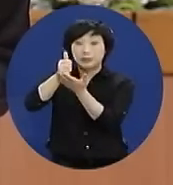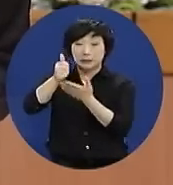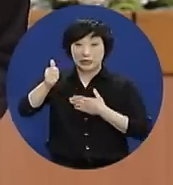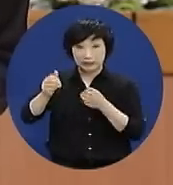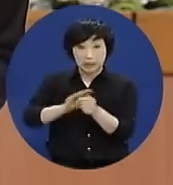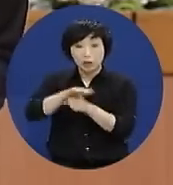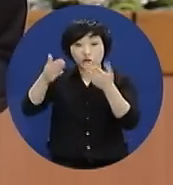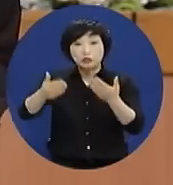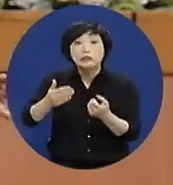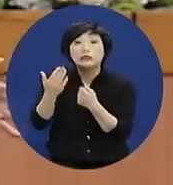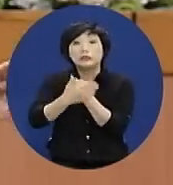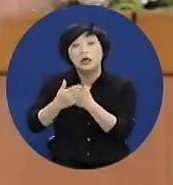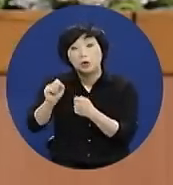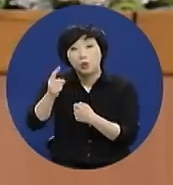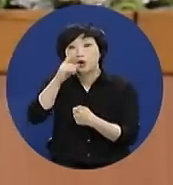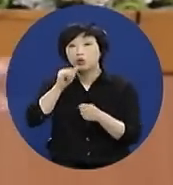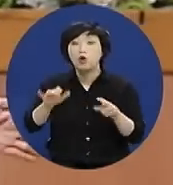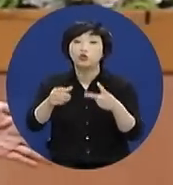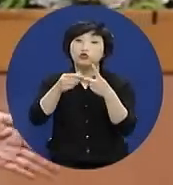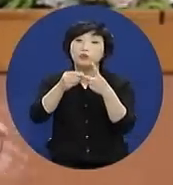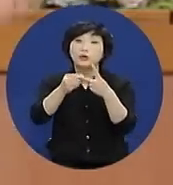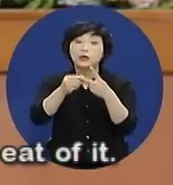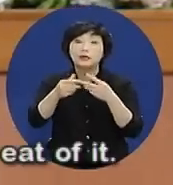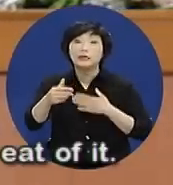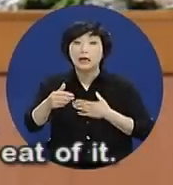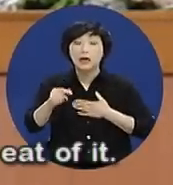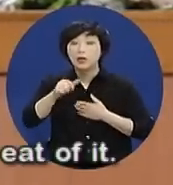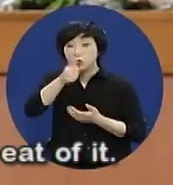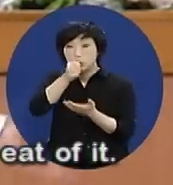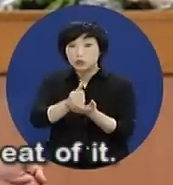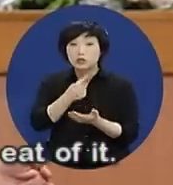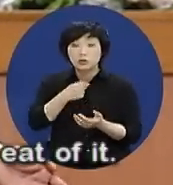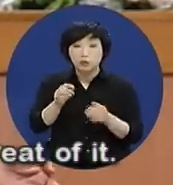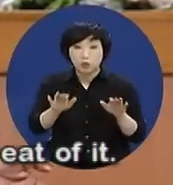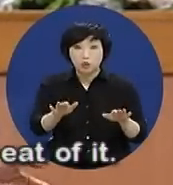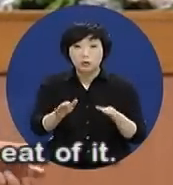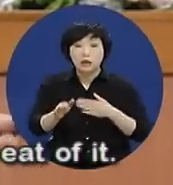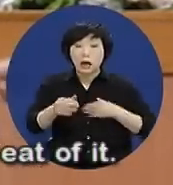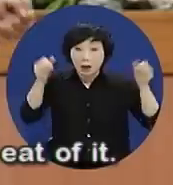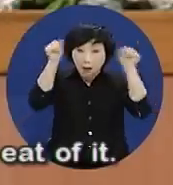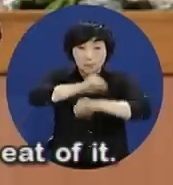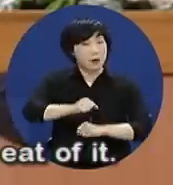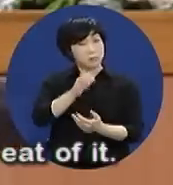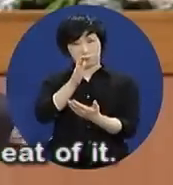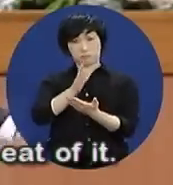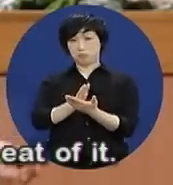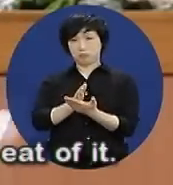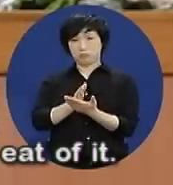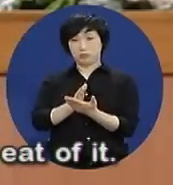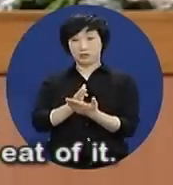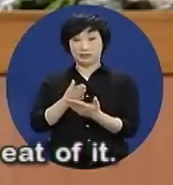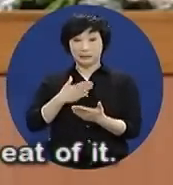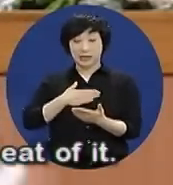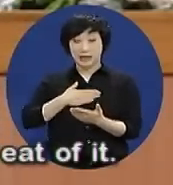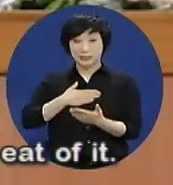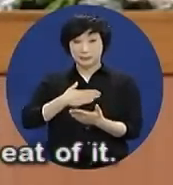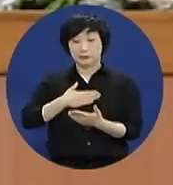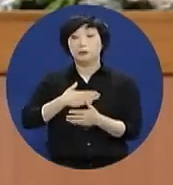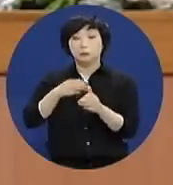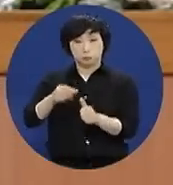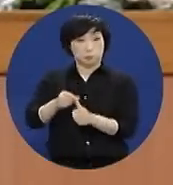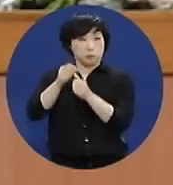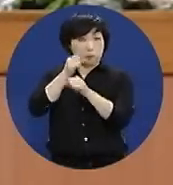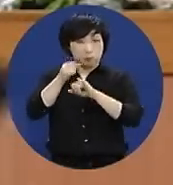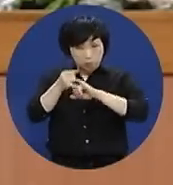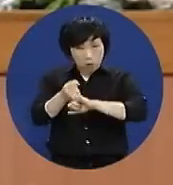神様が私を愛してくださった恵なんです2番目は私がこの罪を犯して滅んではいけないからです私は